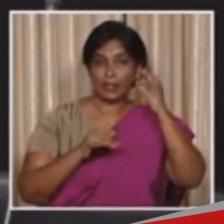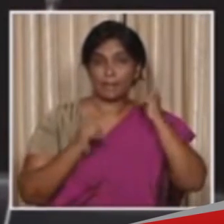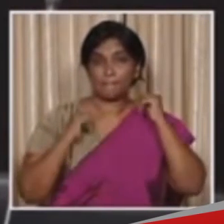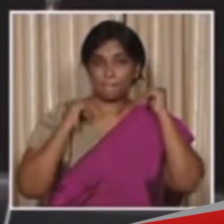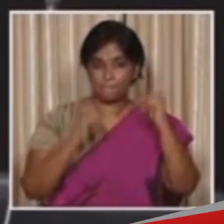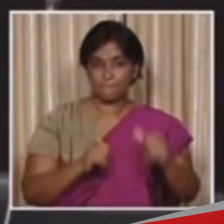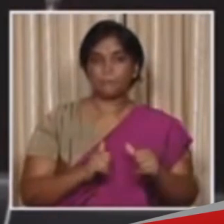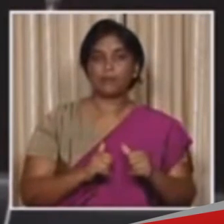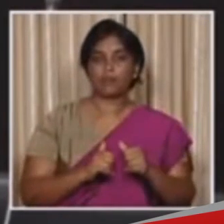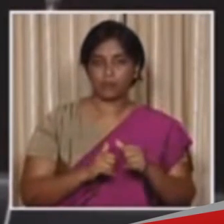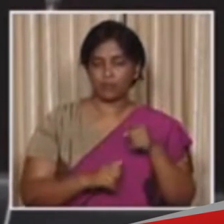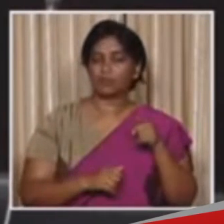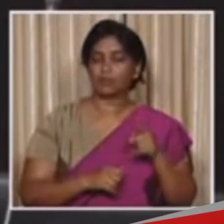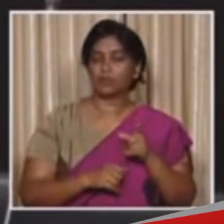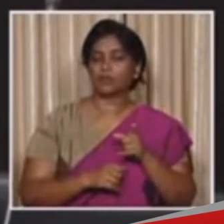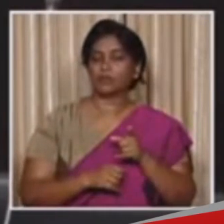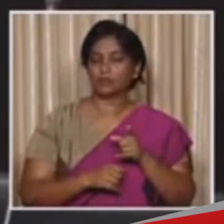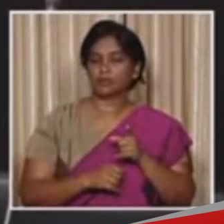sandaha kotas